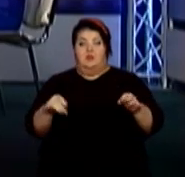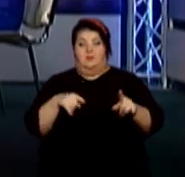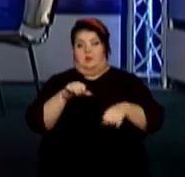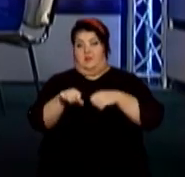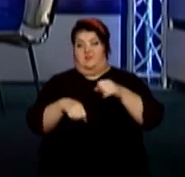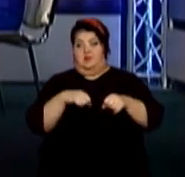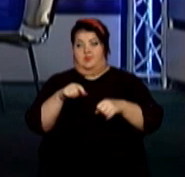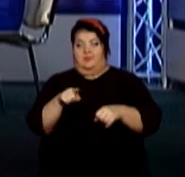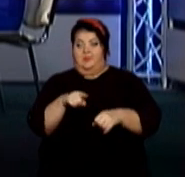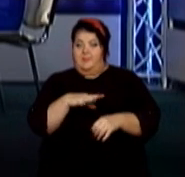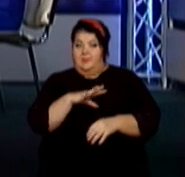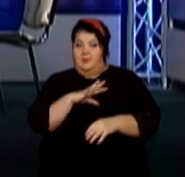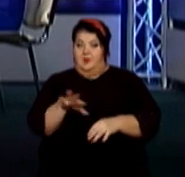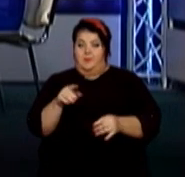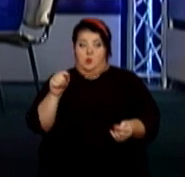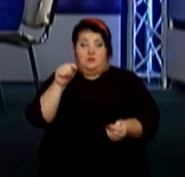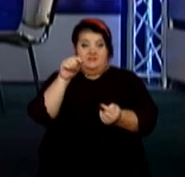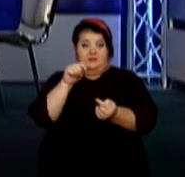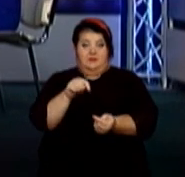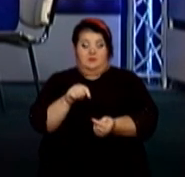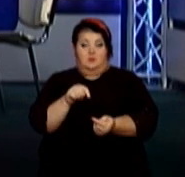було. Згідно